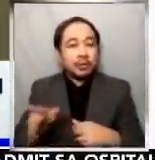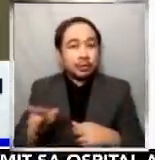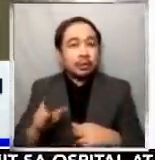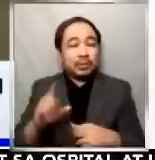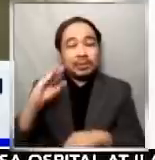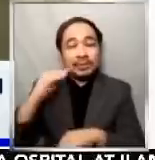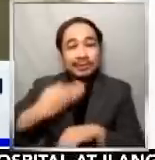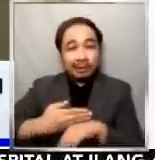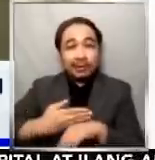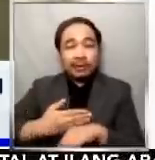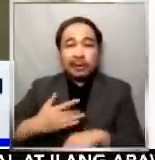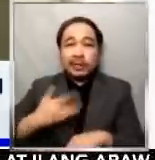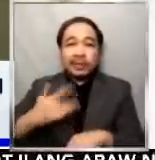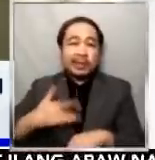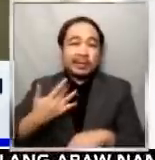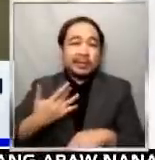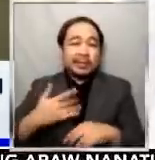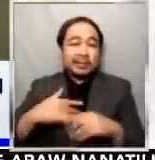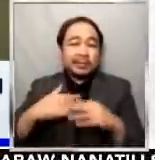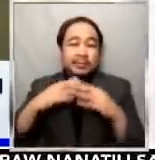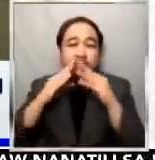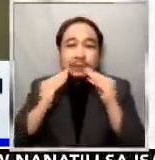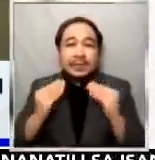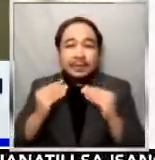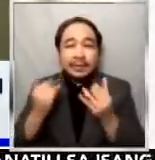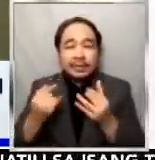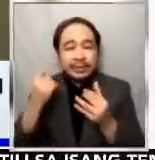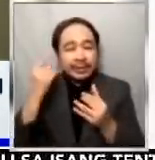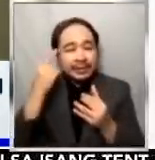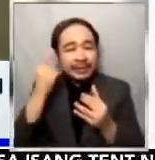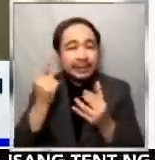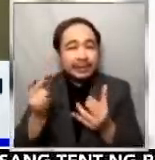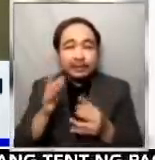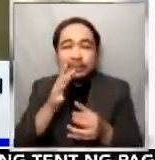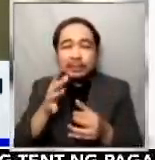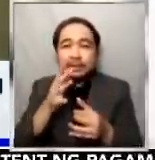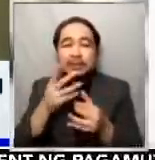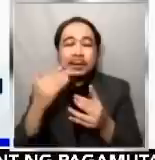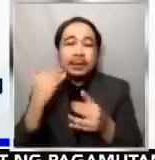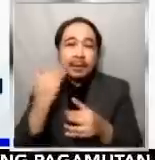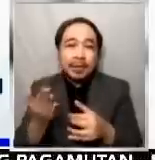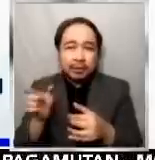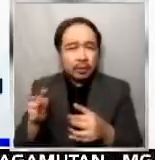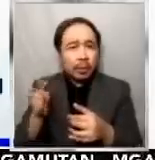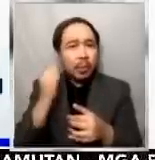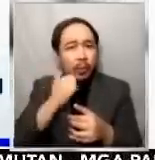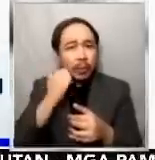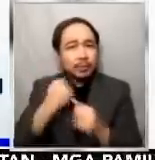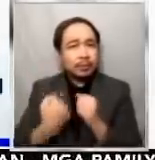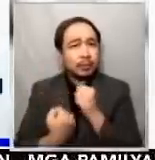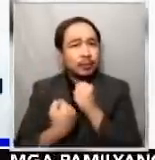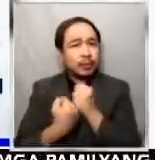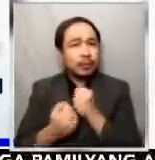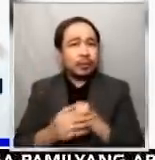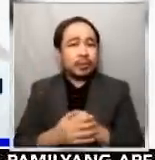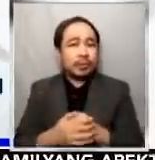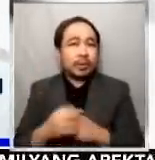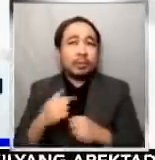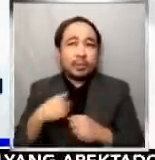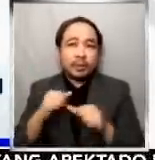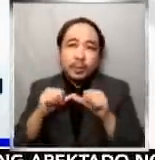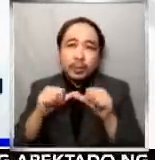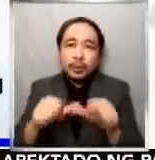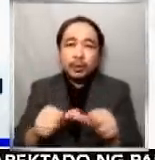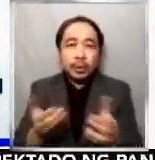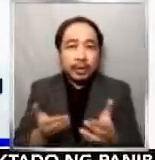kapag naiisip niyang wala na ang kanyang ina na laging nakasuporta sa kanya. I can get through this because pinalaman